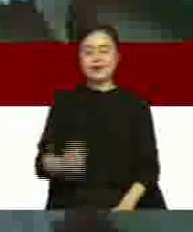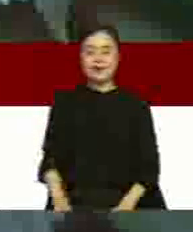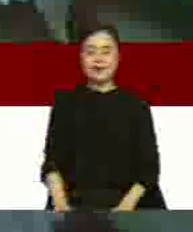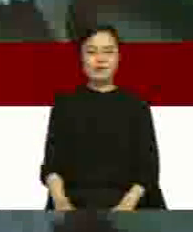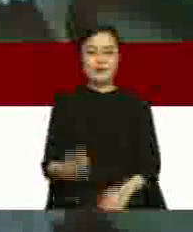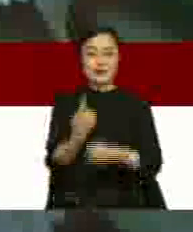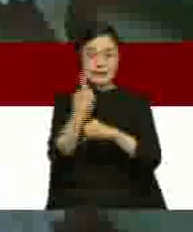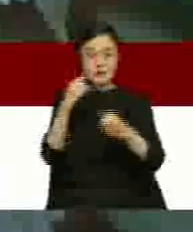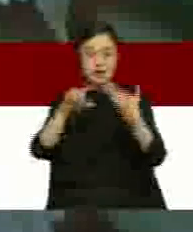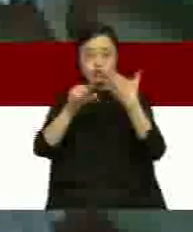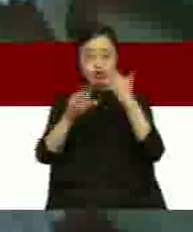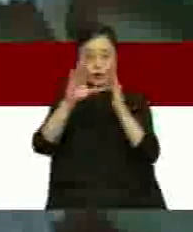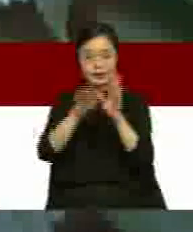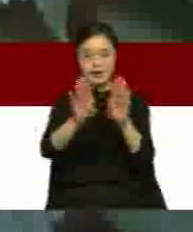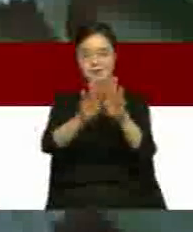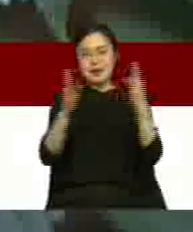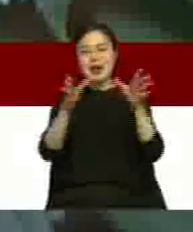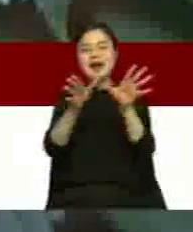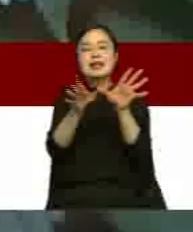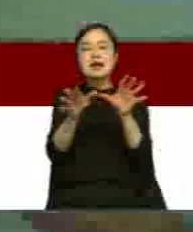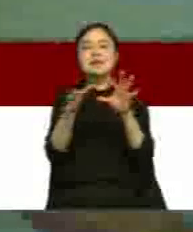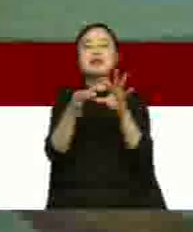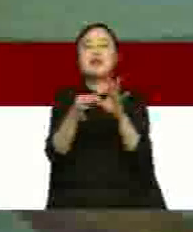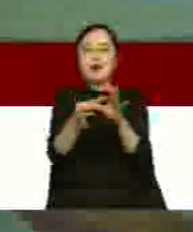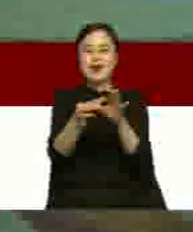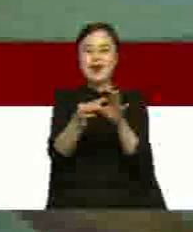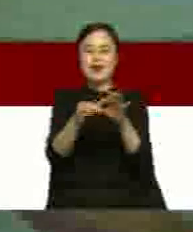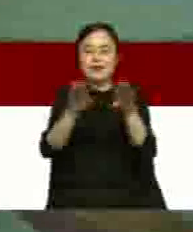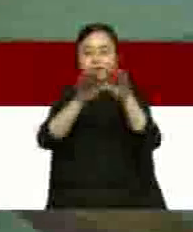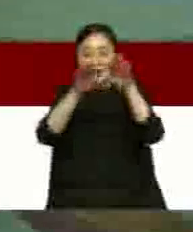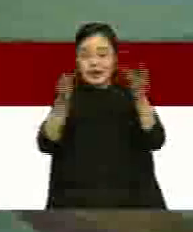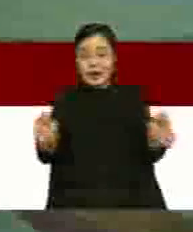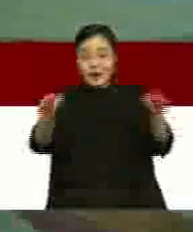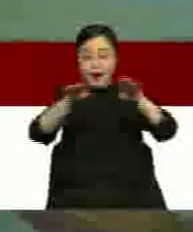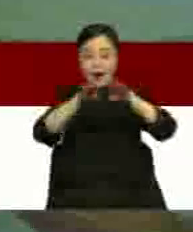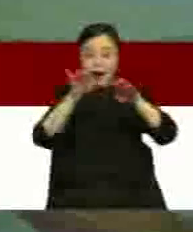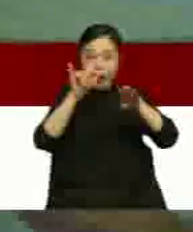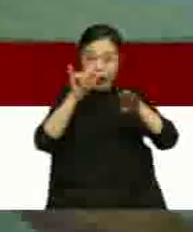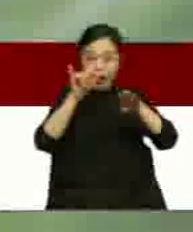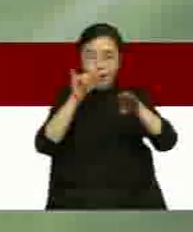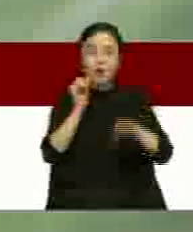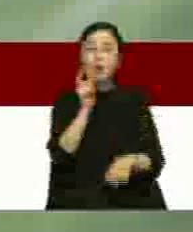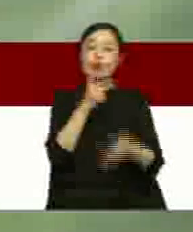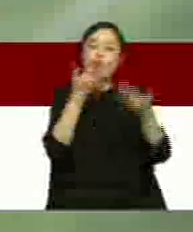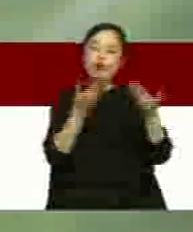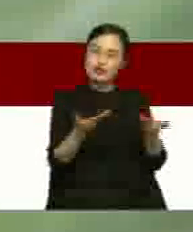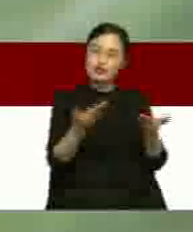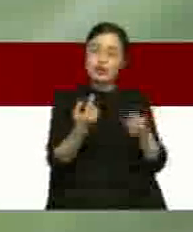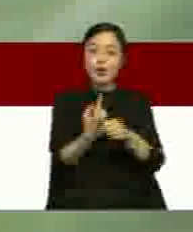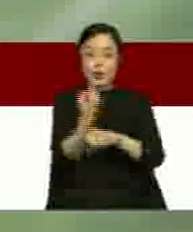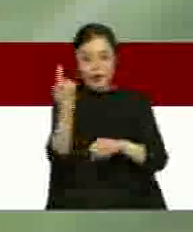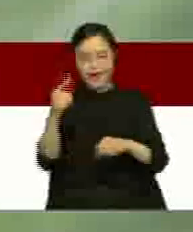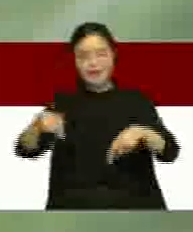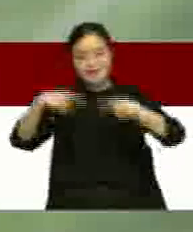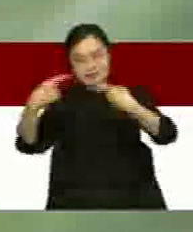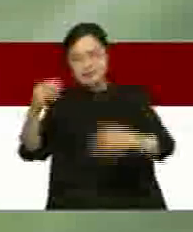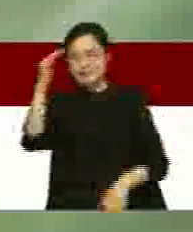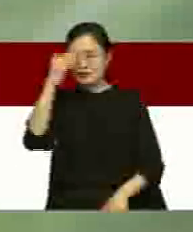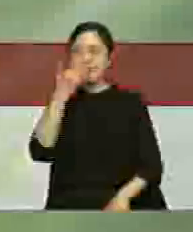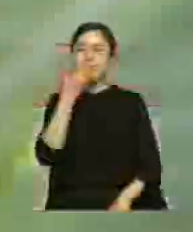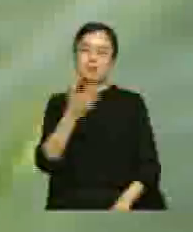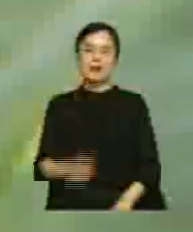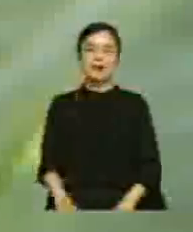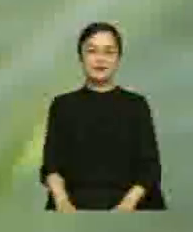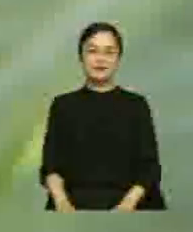정원 은 사시사철 나비를 관찰할 수 있는 것으로 월요일을 제외한 모든 날에 관람할 수 있습니다 나비 정원 의